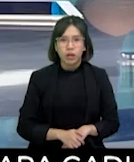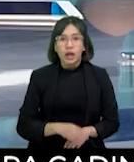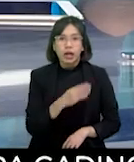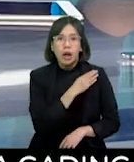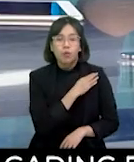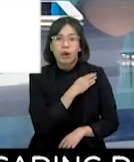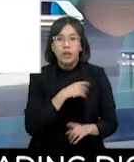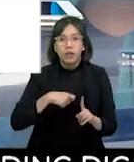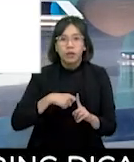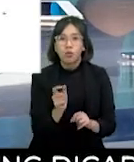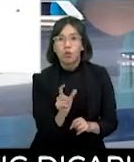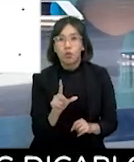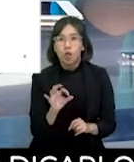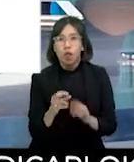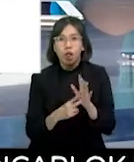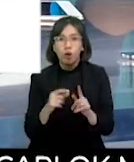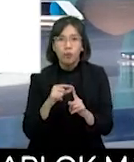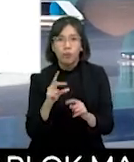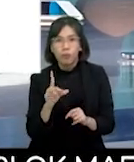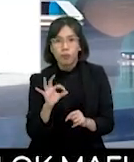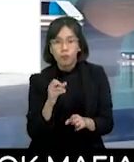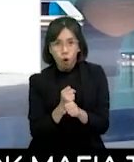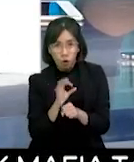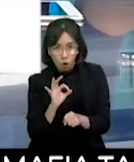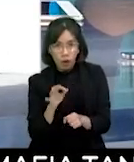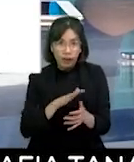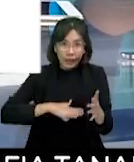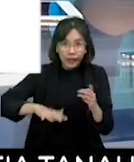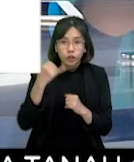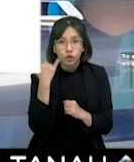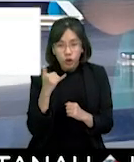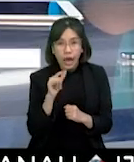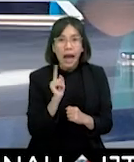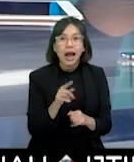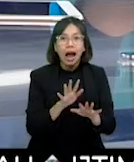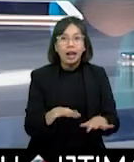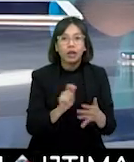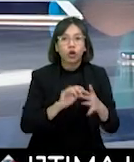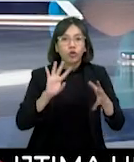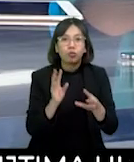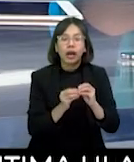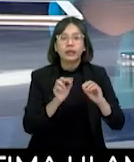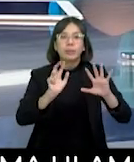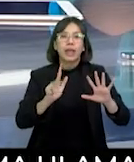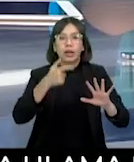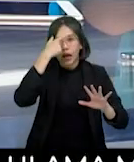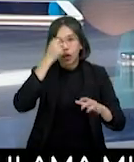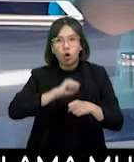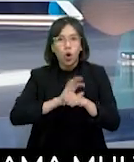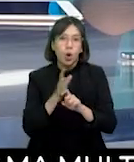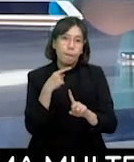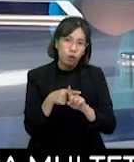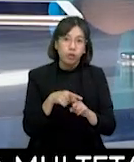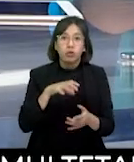9 siswa SMA di Kabupaten Kulon Progo, Yogyakarta terkonfirmasi positif COVID-19. Akibatnya pembelajaran tatap muka di salah satu